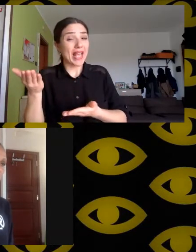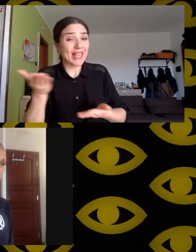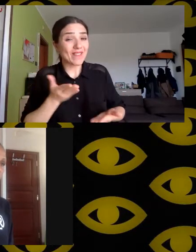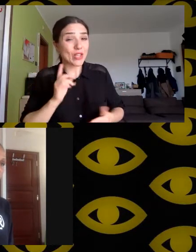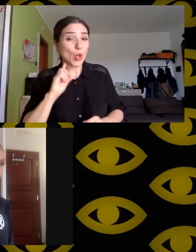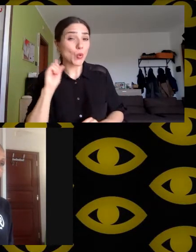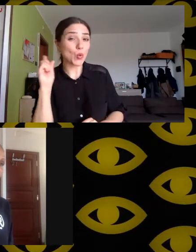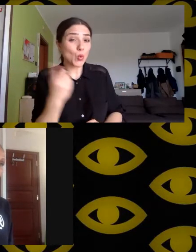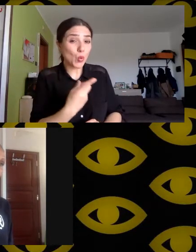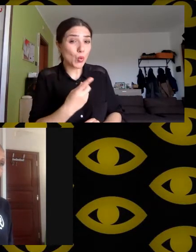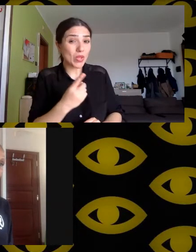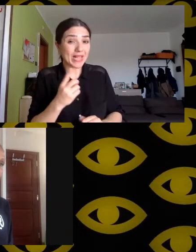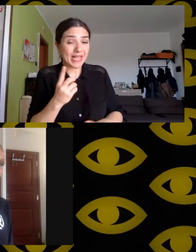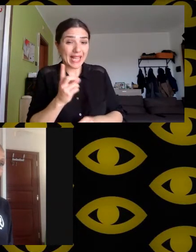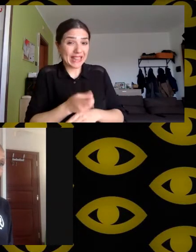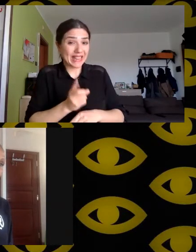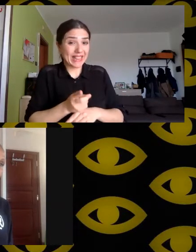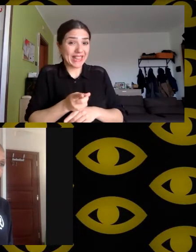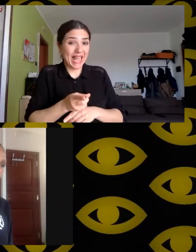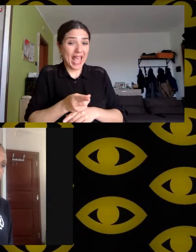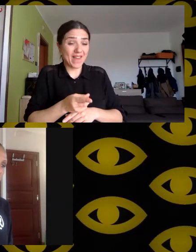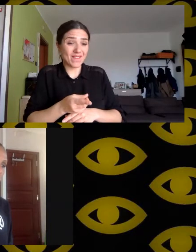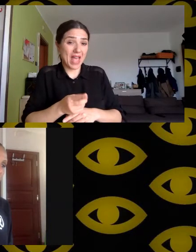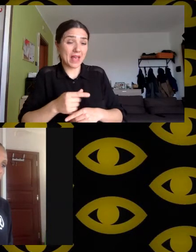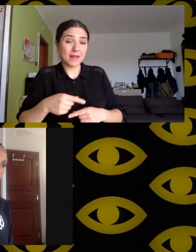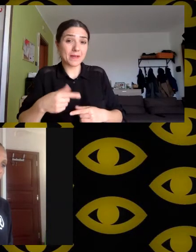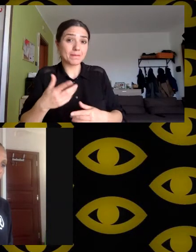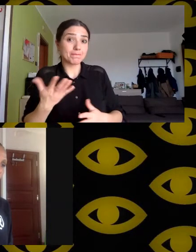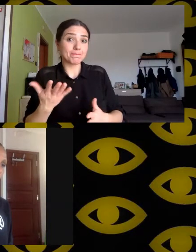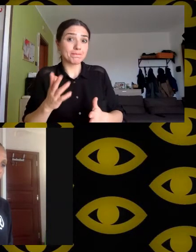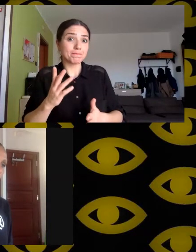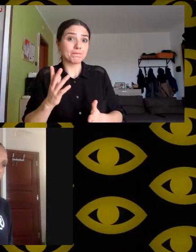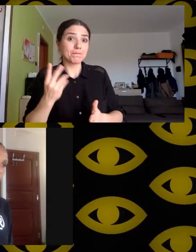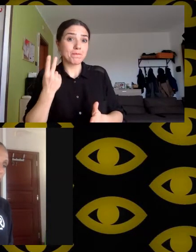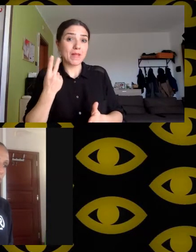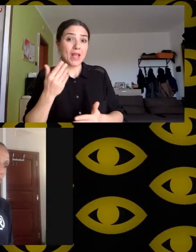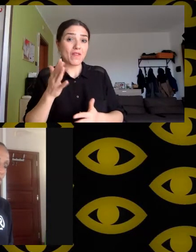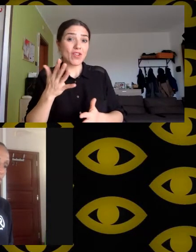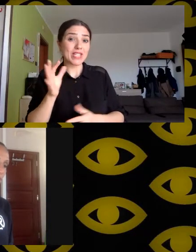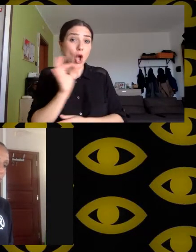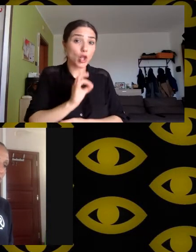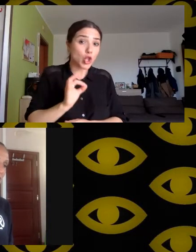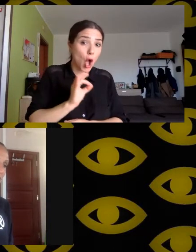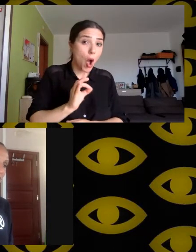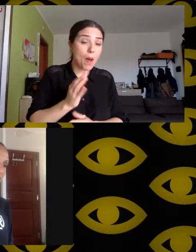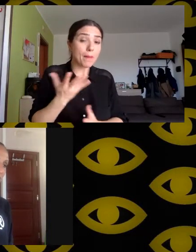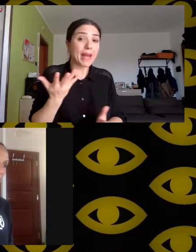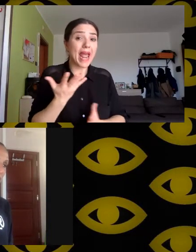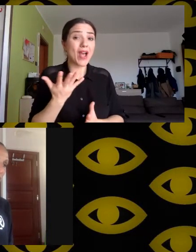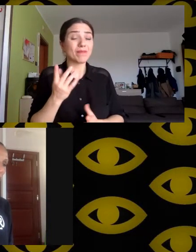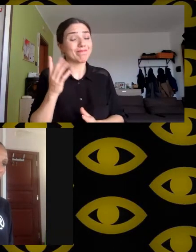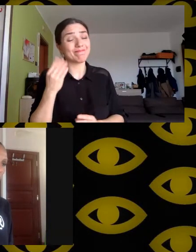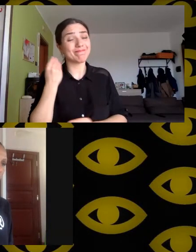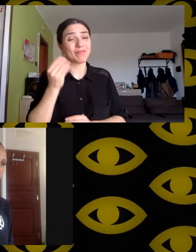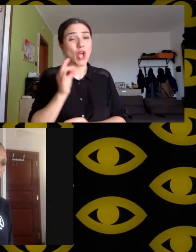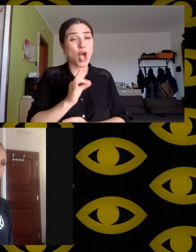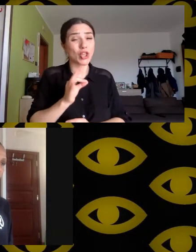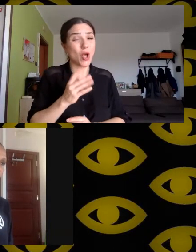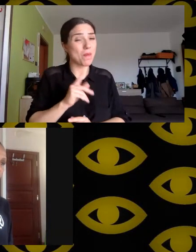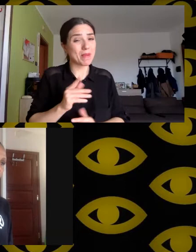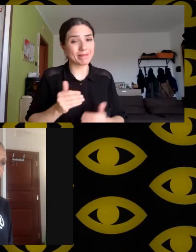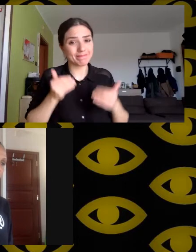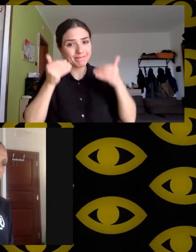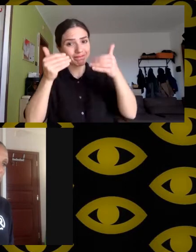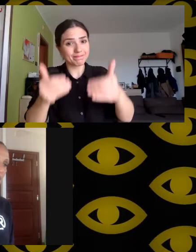nei prossimi mesi, io avevo... detto ottobre, ma ottobre sicuramente salterà per il Covid,